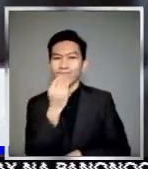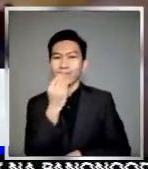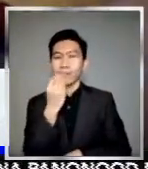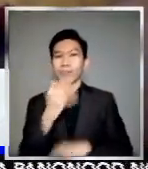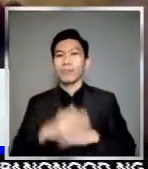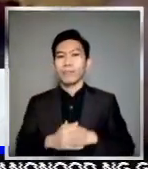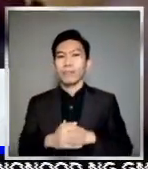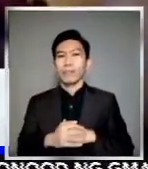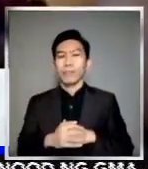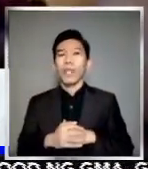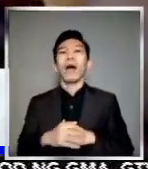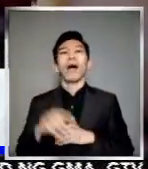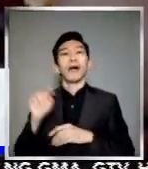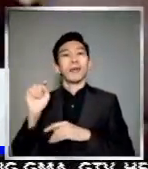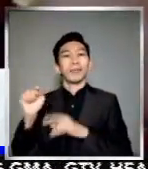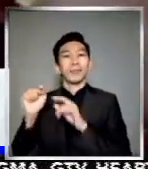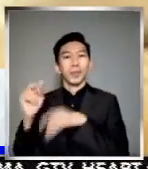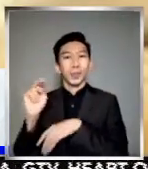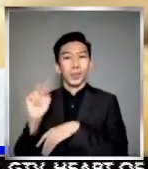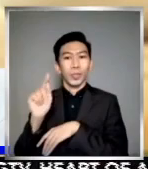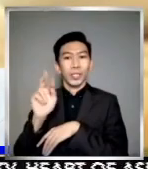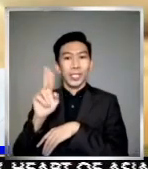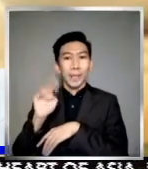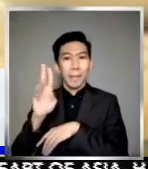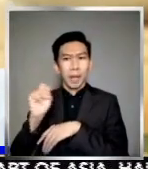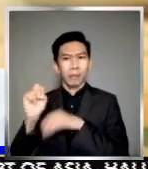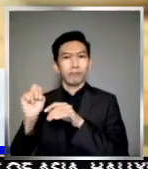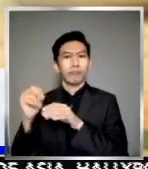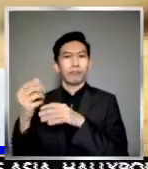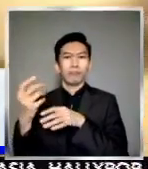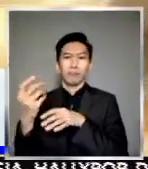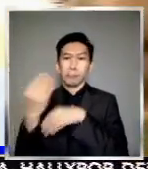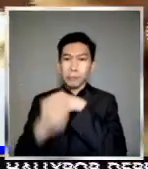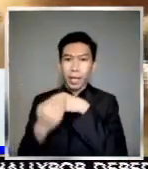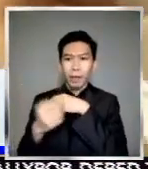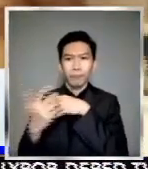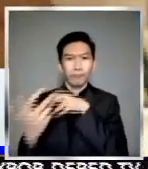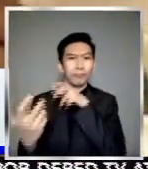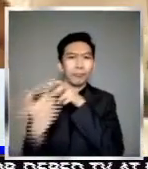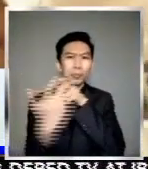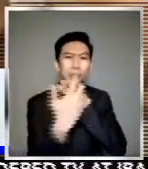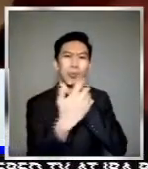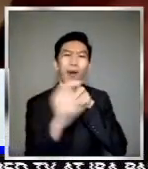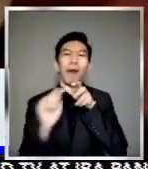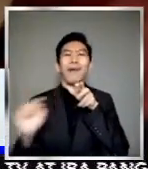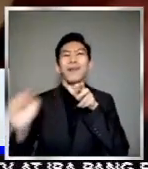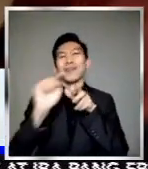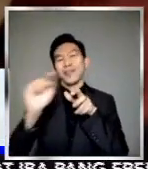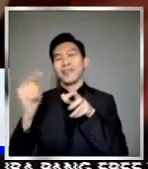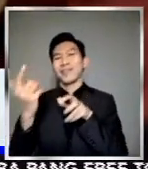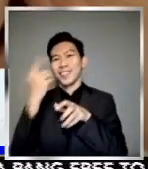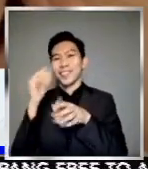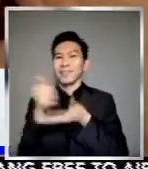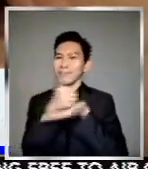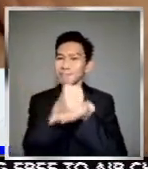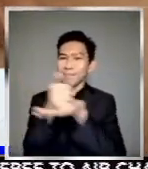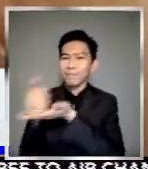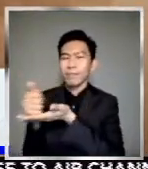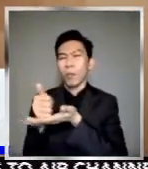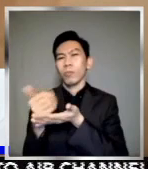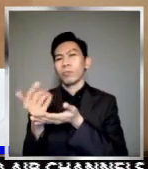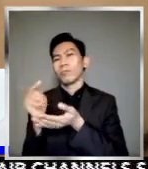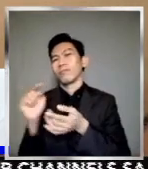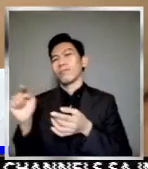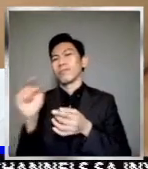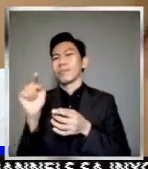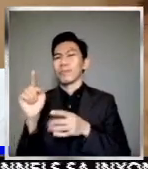Nutribond, lalo na sa feeding programs na isinasagawa ng DepEd at DSWD na naapektuhan ng gusto mula nang